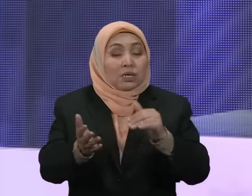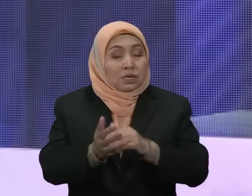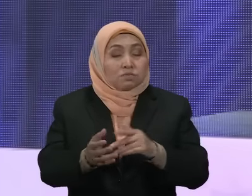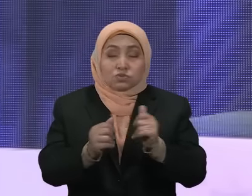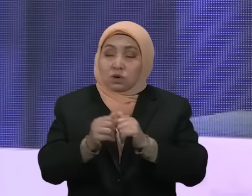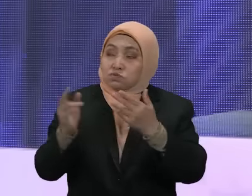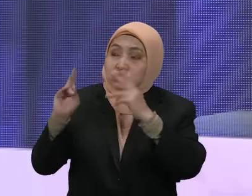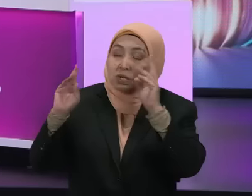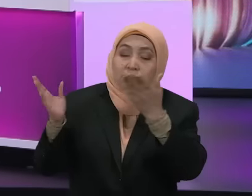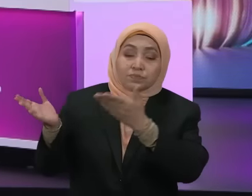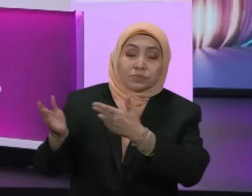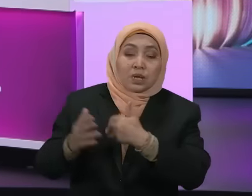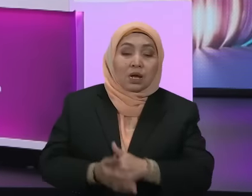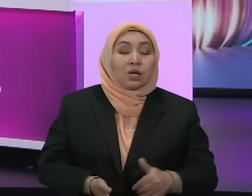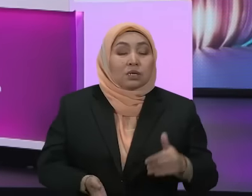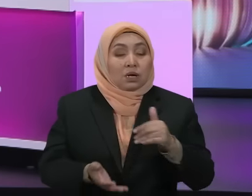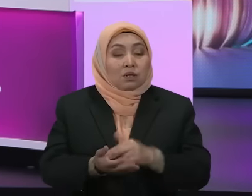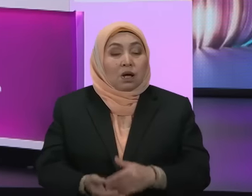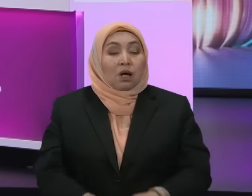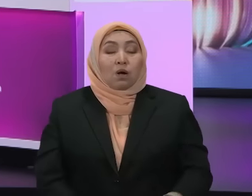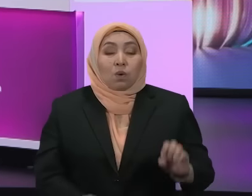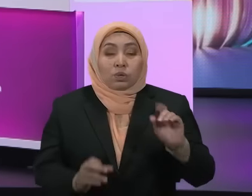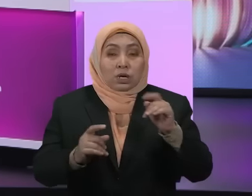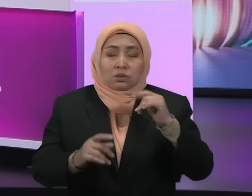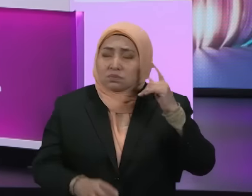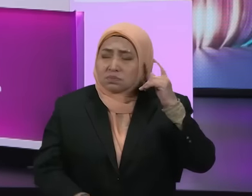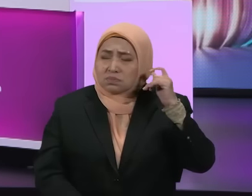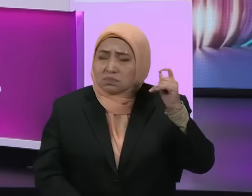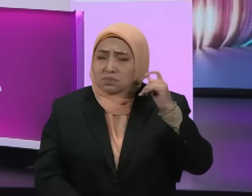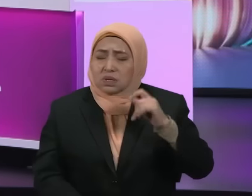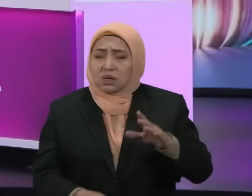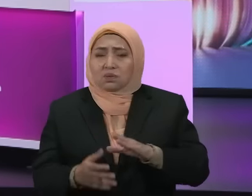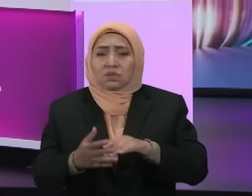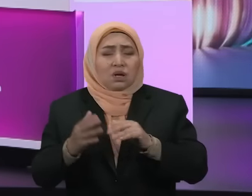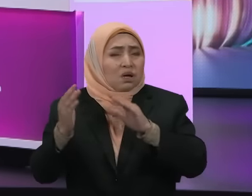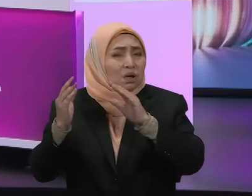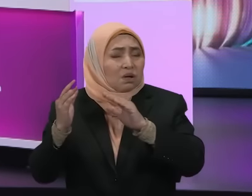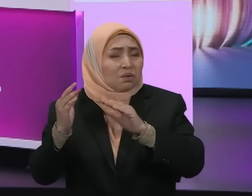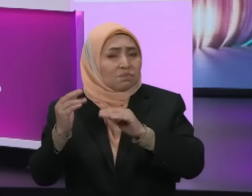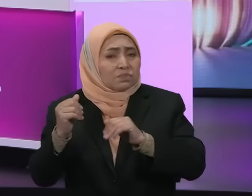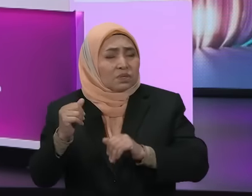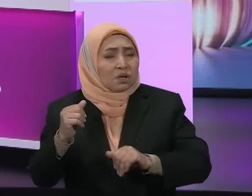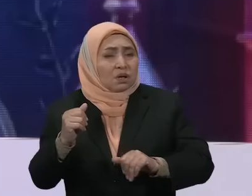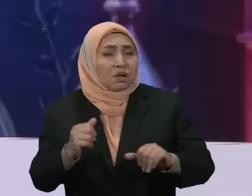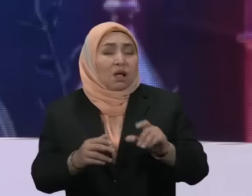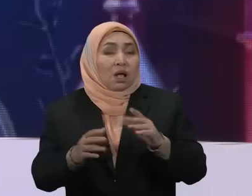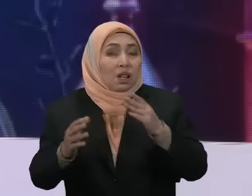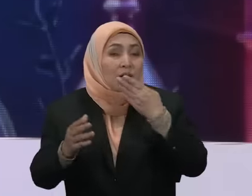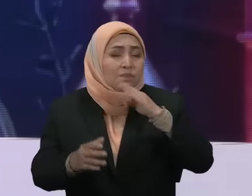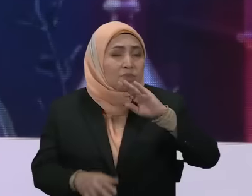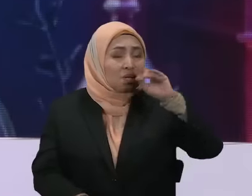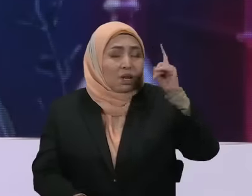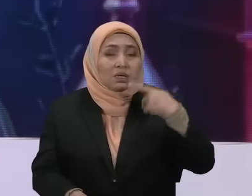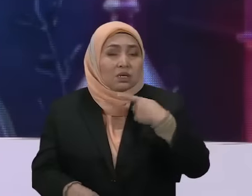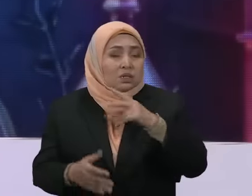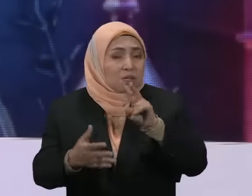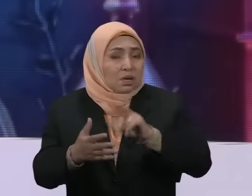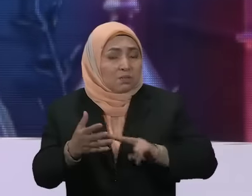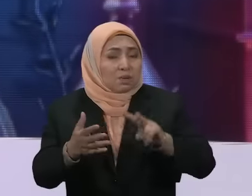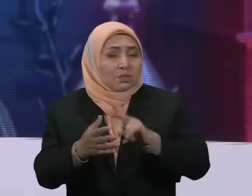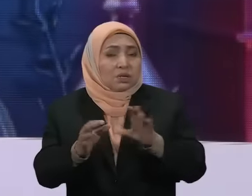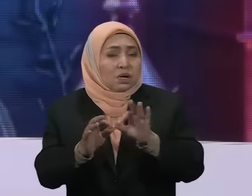Al-Fatih Ustaz. Terima kasih Al-Fatih Ustaz Fas. Tuan-tuan dan puan-puan, ayah dan bonda, terima kasih rahmat Allah Subhanahu Wa Taala. Alhamdulillah, kita nak baca lagi